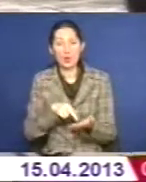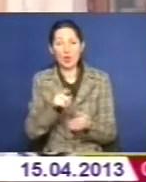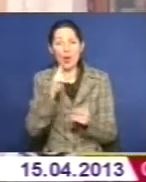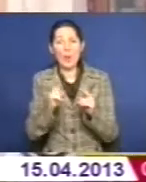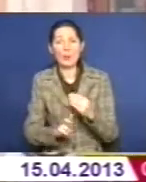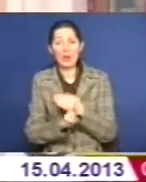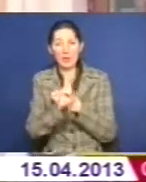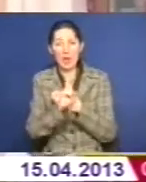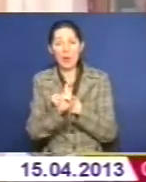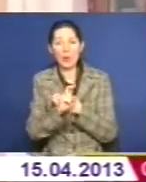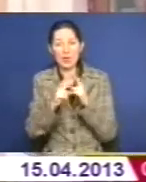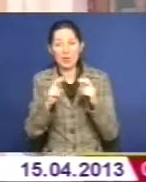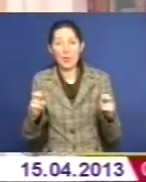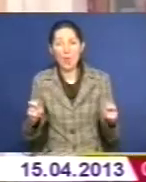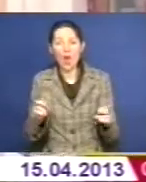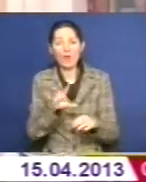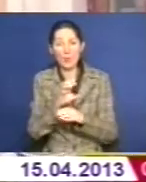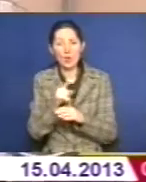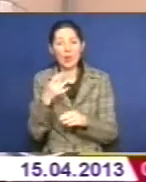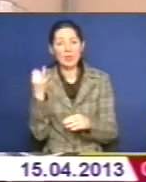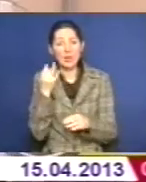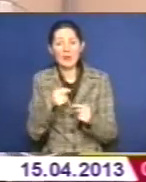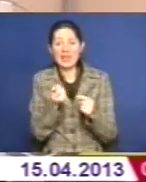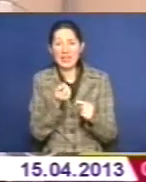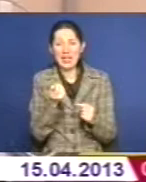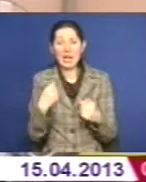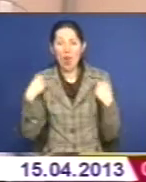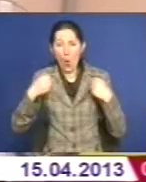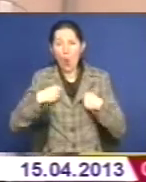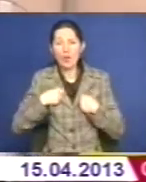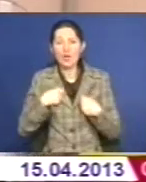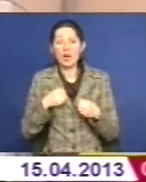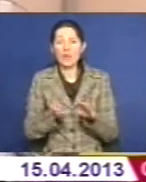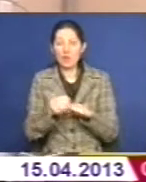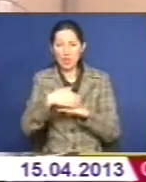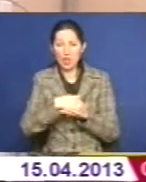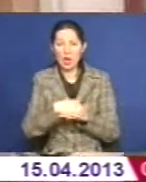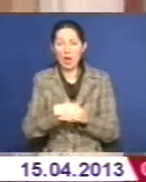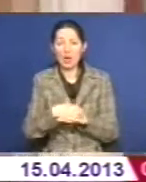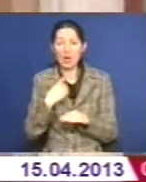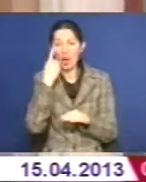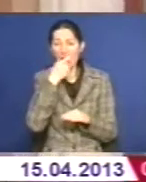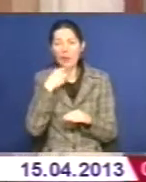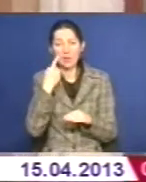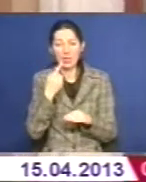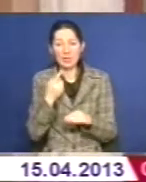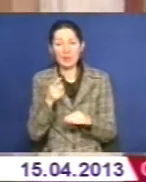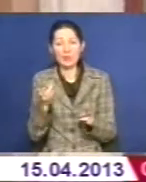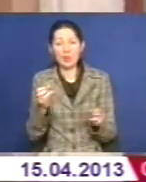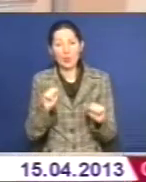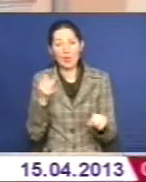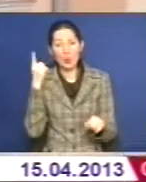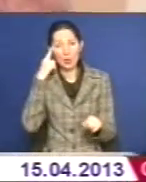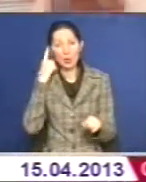Його цікавлять деталі – одяг, взуття, форма облич. Можна поміркувати над тим, як жили ці люди, у що вдягалися і які мали